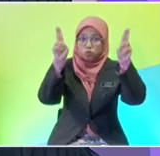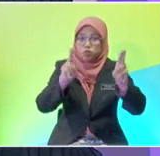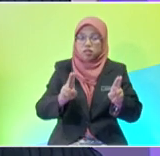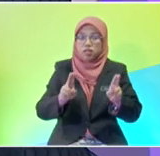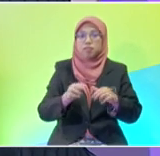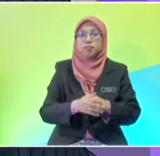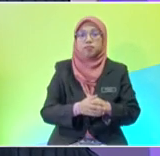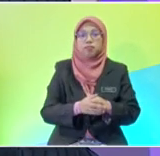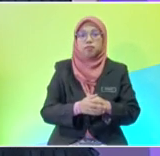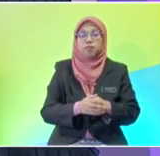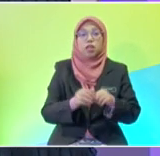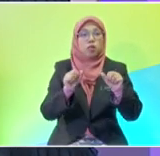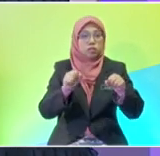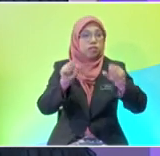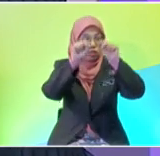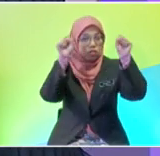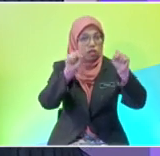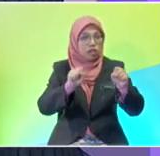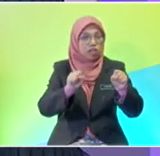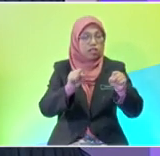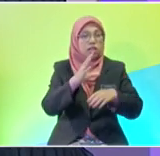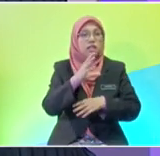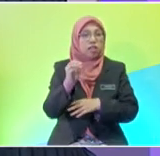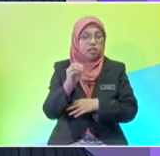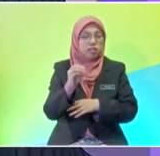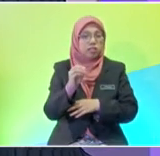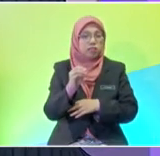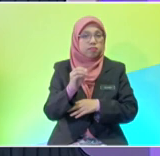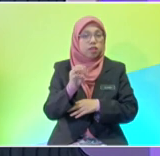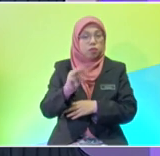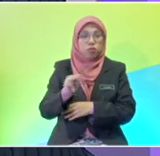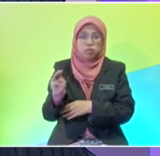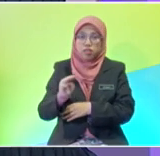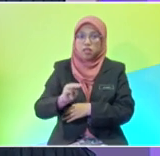sebagai satu soal lain dan juga sebenarnya kalau murid-murid biasanya